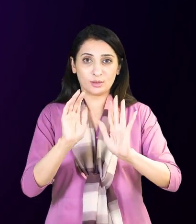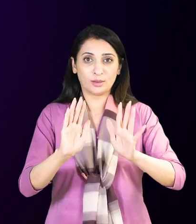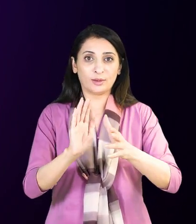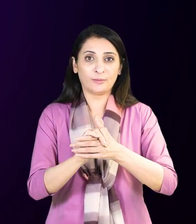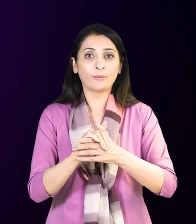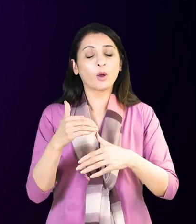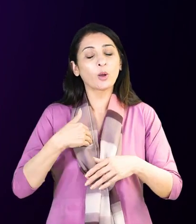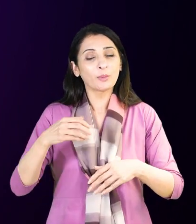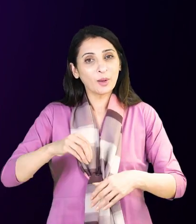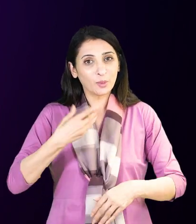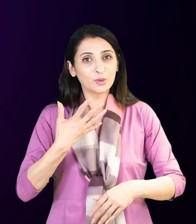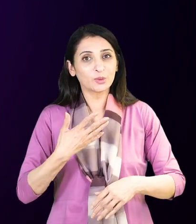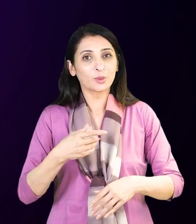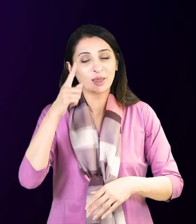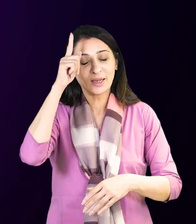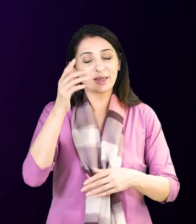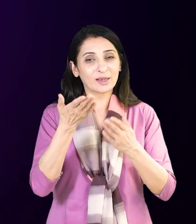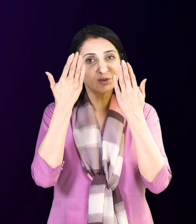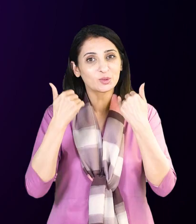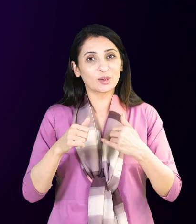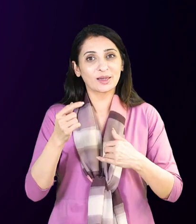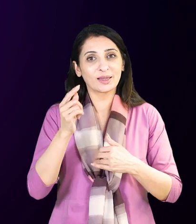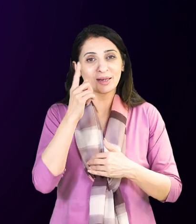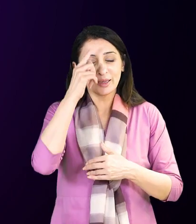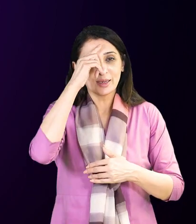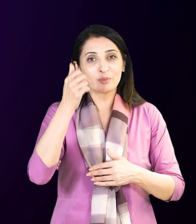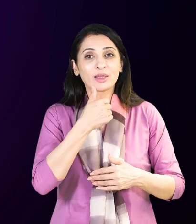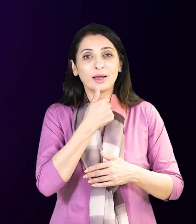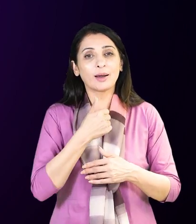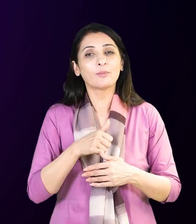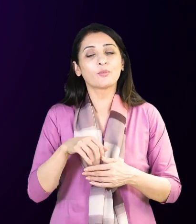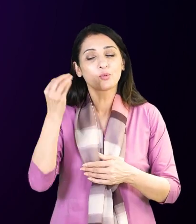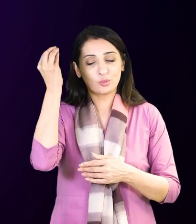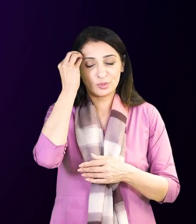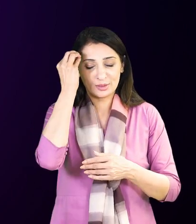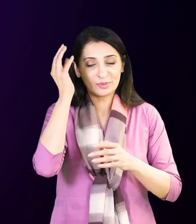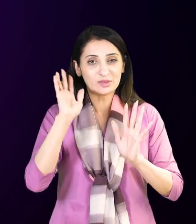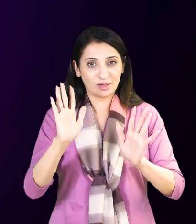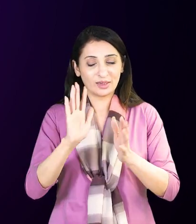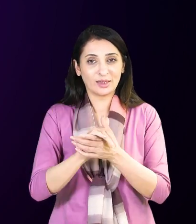सा चेंज हो जाए, एंड आई एम हैप्पी कि नाउ अल्हम्दुलिल्लाह